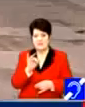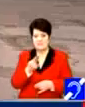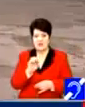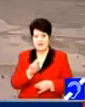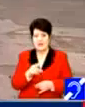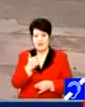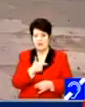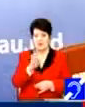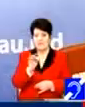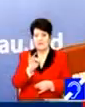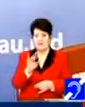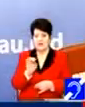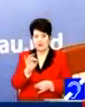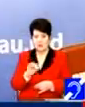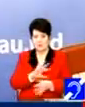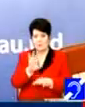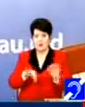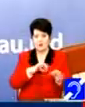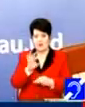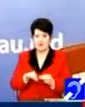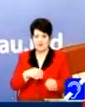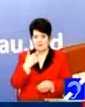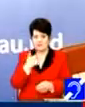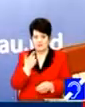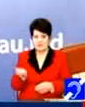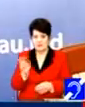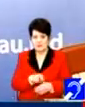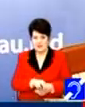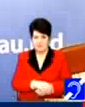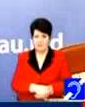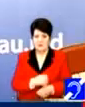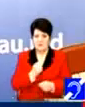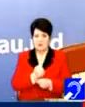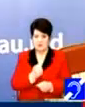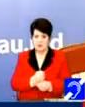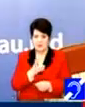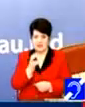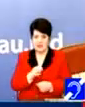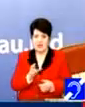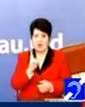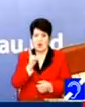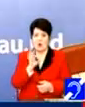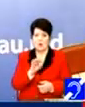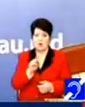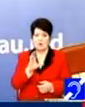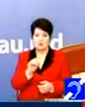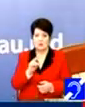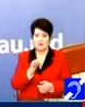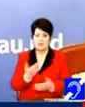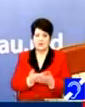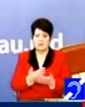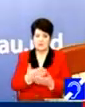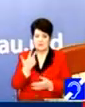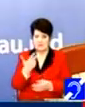Grigore Vieru. Va veni un proiectant care vă spune că pentru lucrările de consolidare a podurilor sunt necesare,